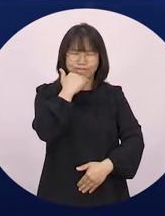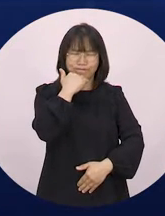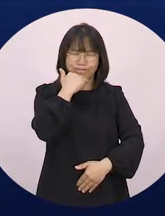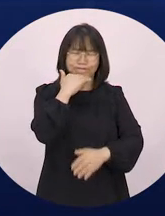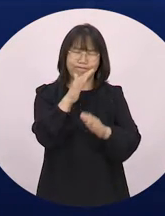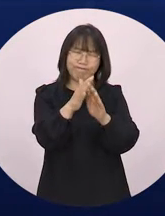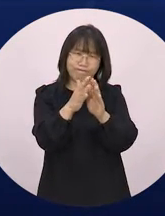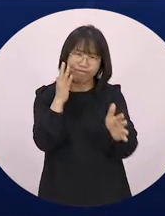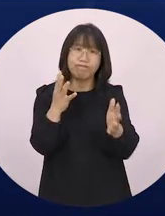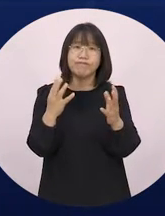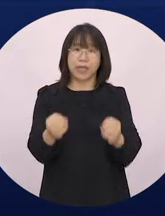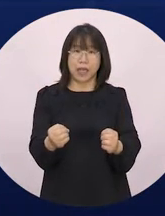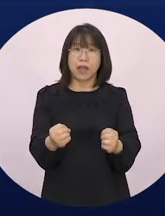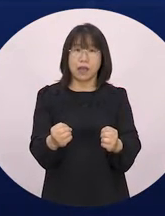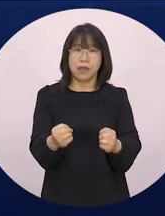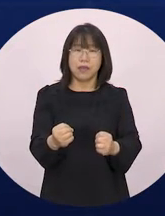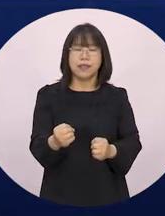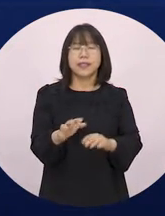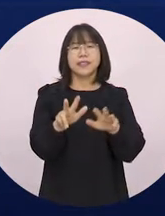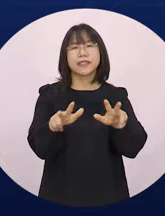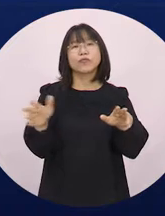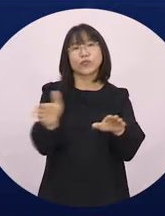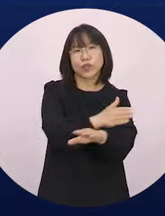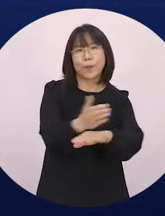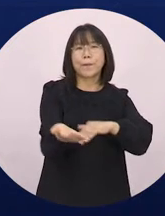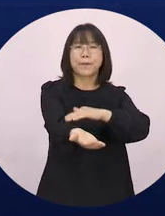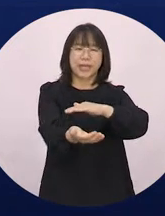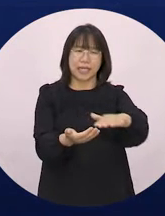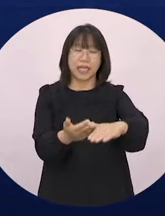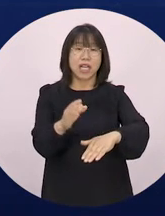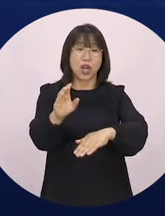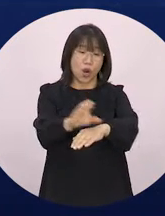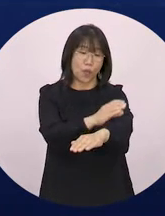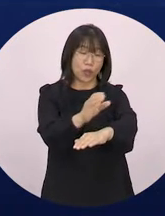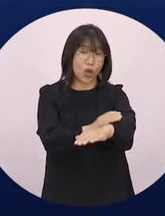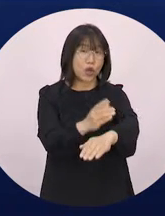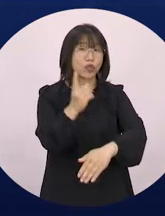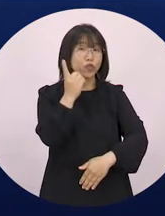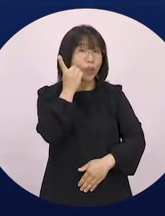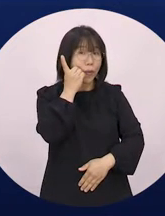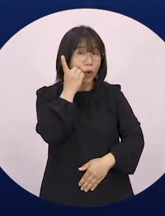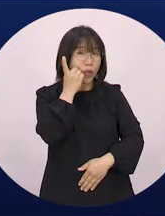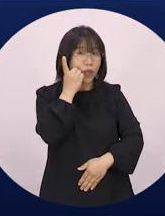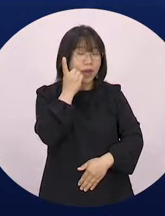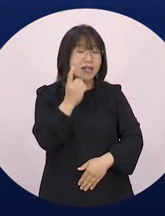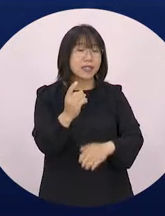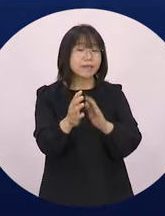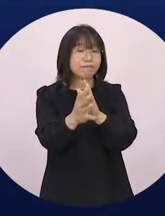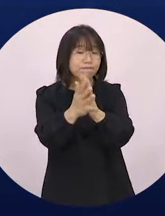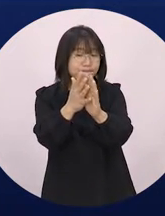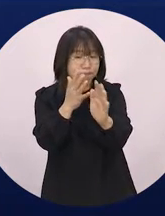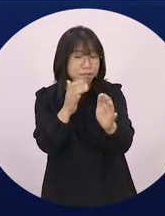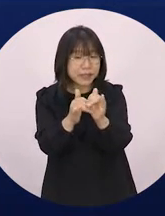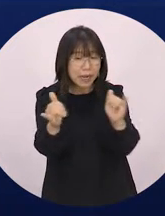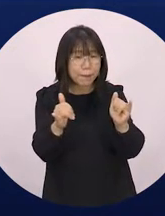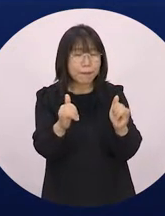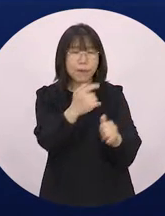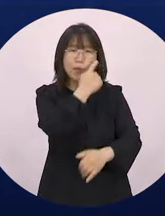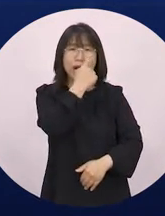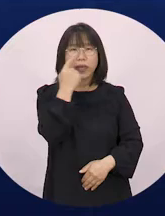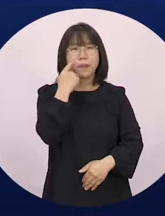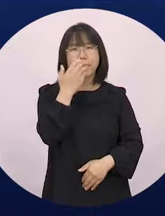텐데요. 이제는 동주민센터를 방문하기 전에 컴퓨터나 스마트폰으로 민원인의 대기 현황을 확인할